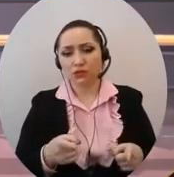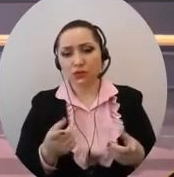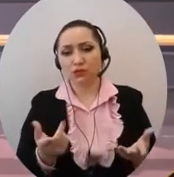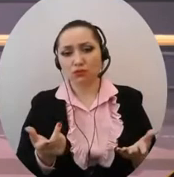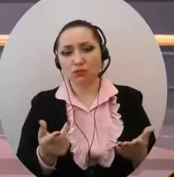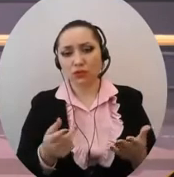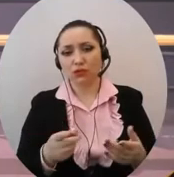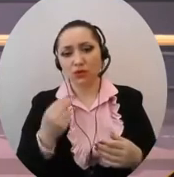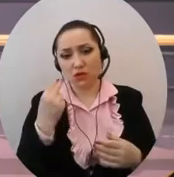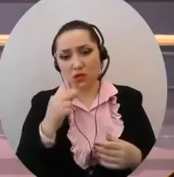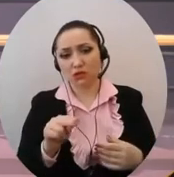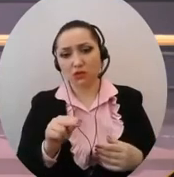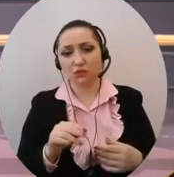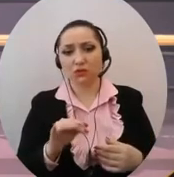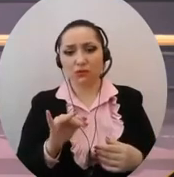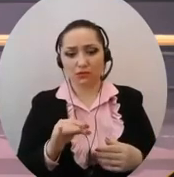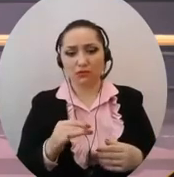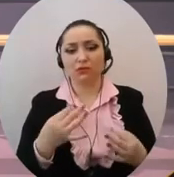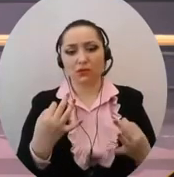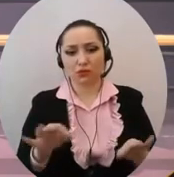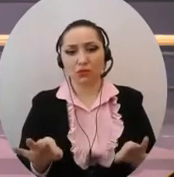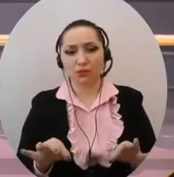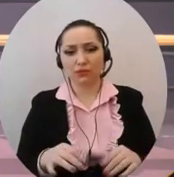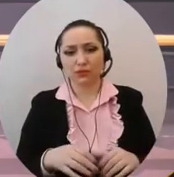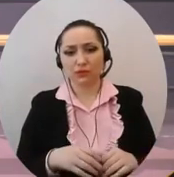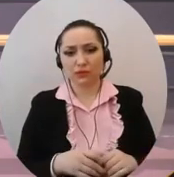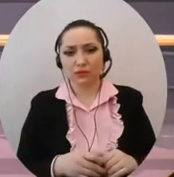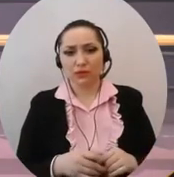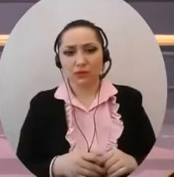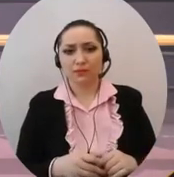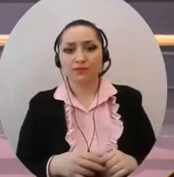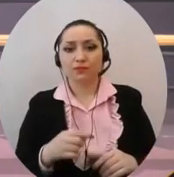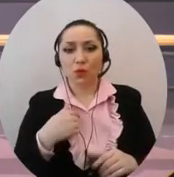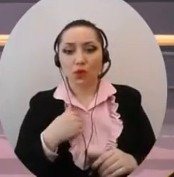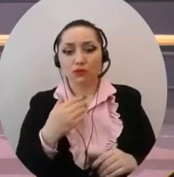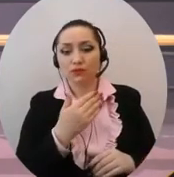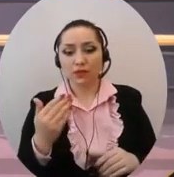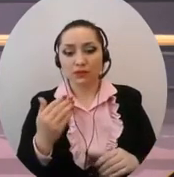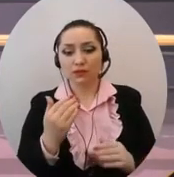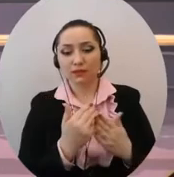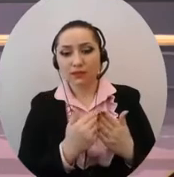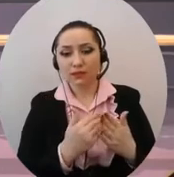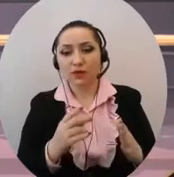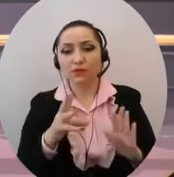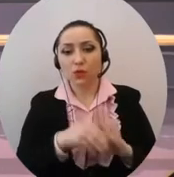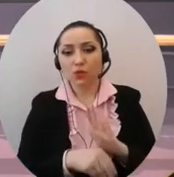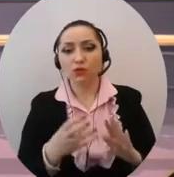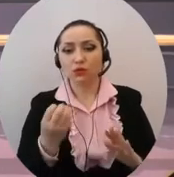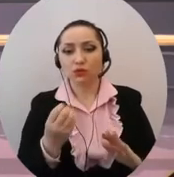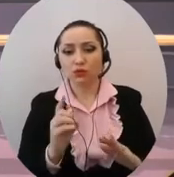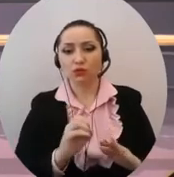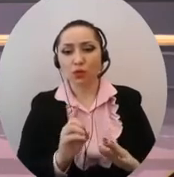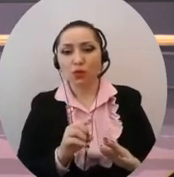и доступность. У нас в эти средства еще входит что? У нас в эти средства еще входит,